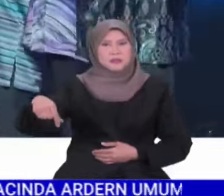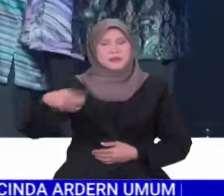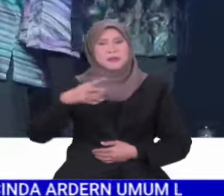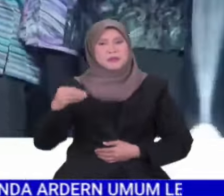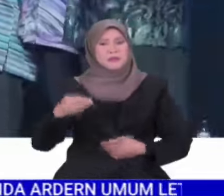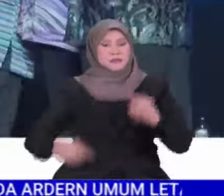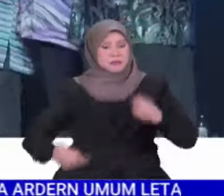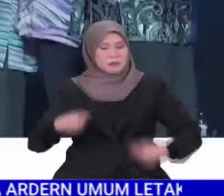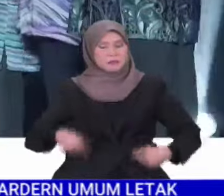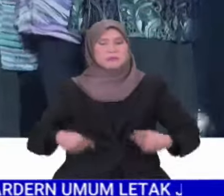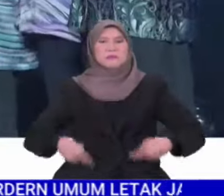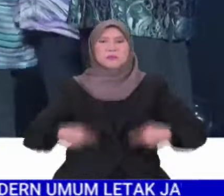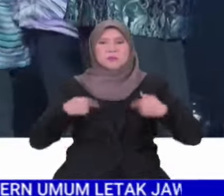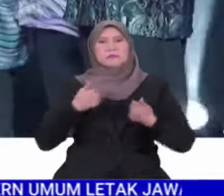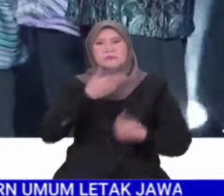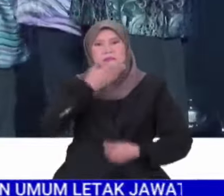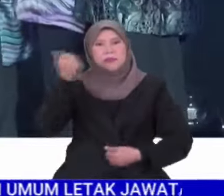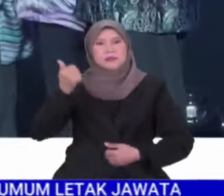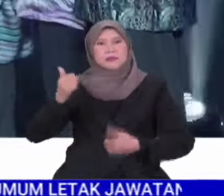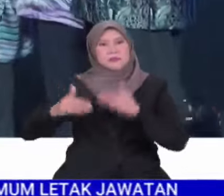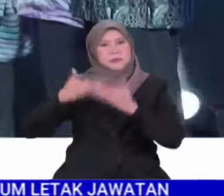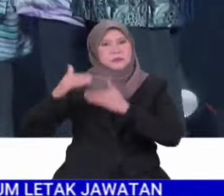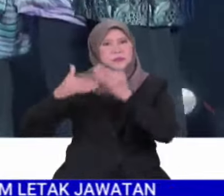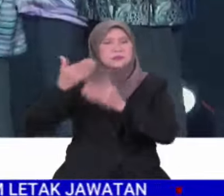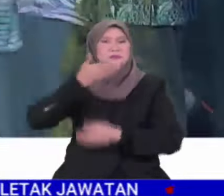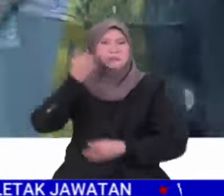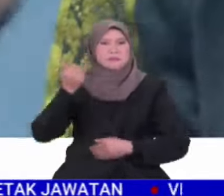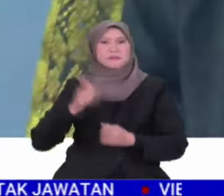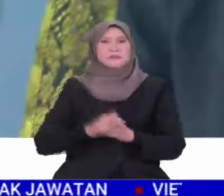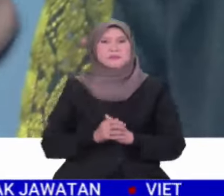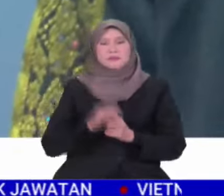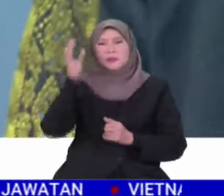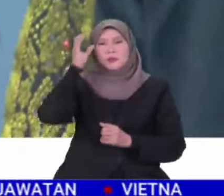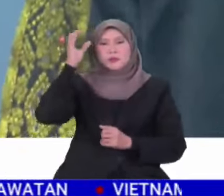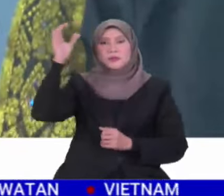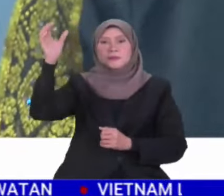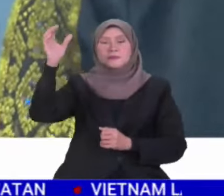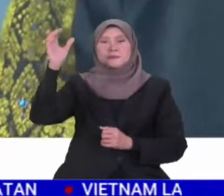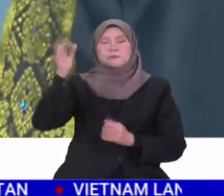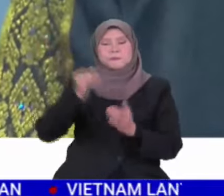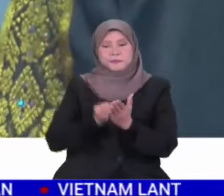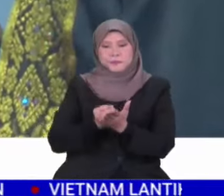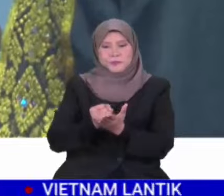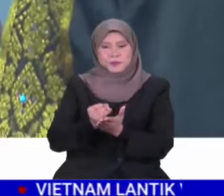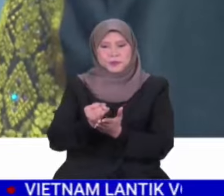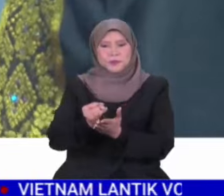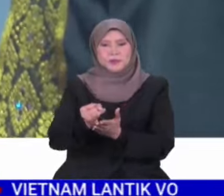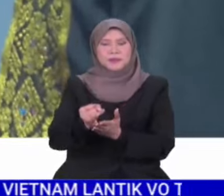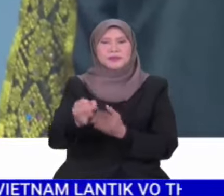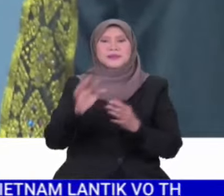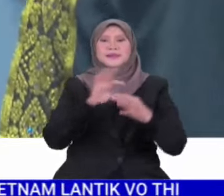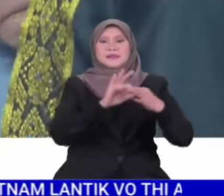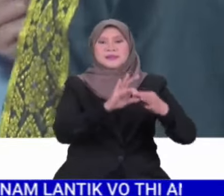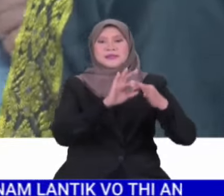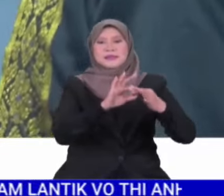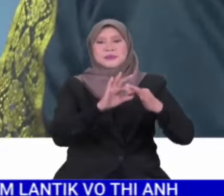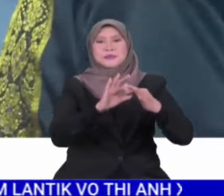gaya hidup yang lebih bagus daripada sebelum ini, dan konsep ketulusan,